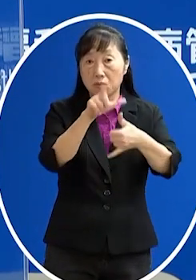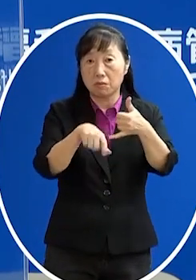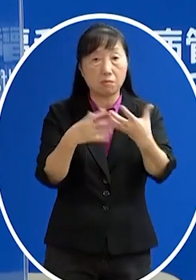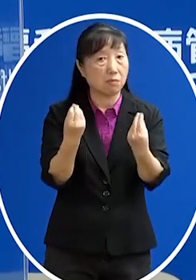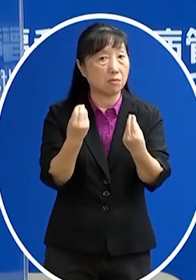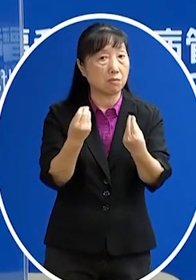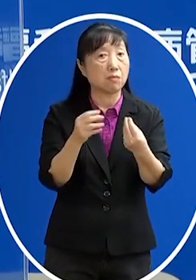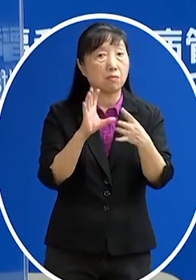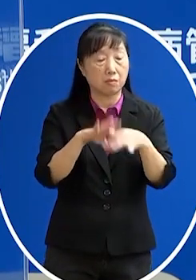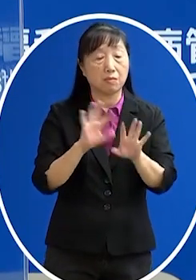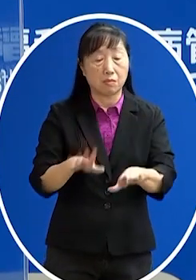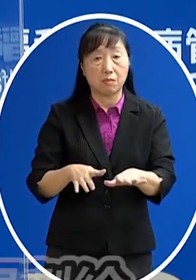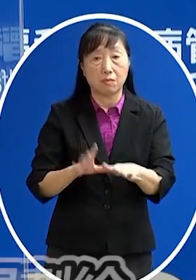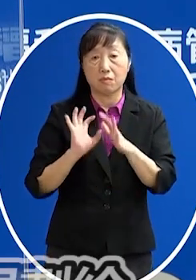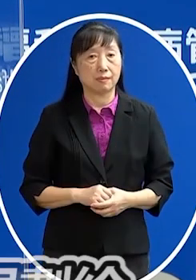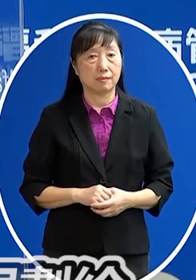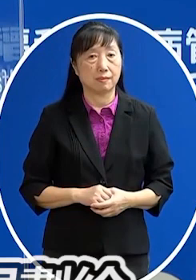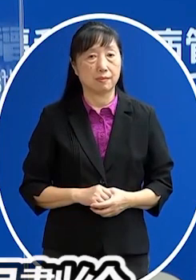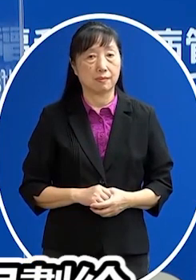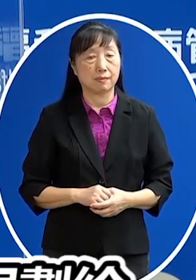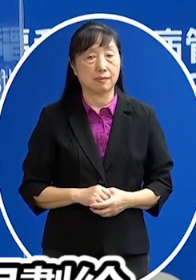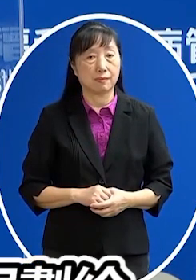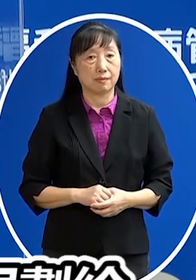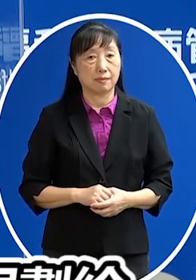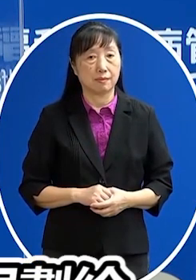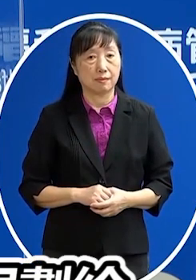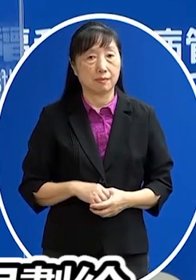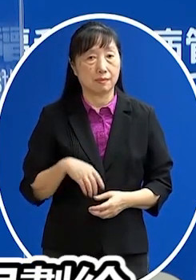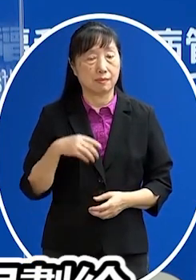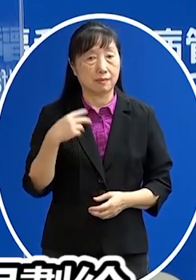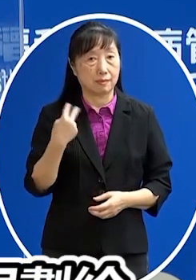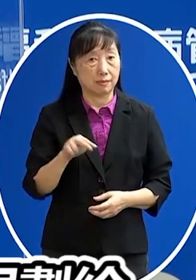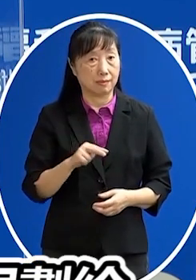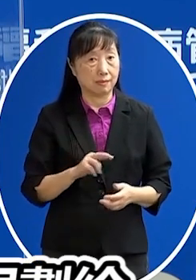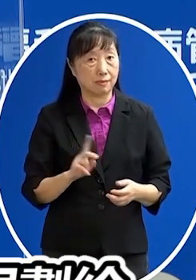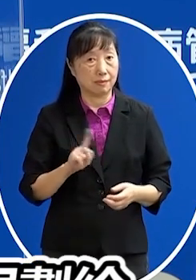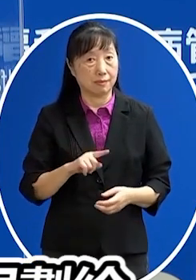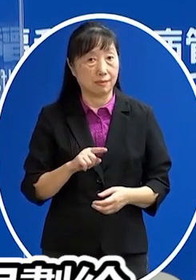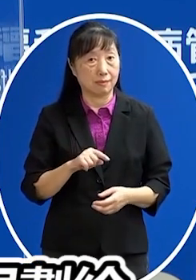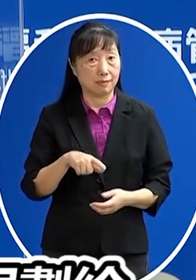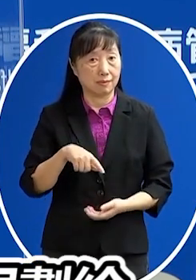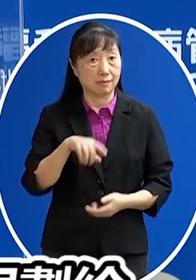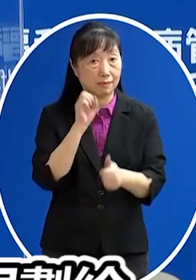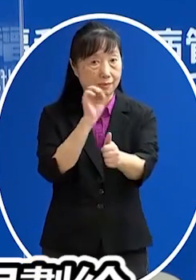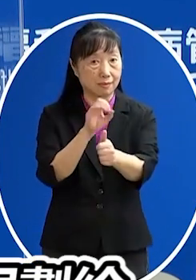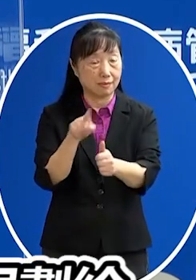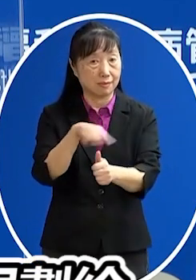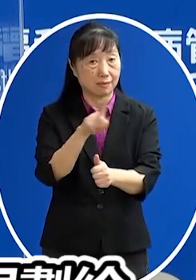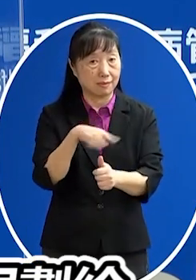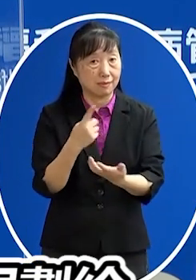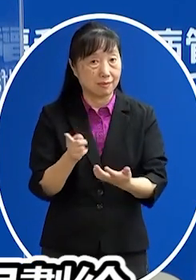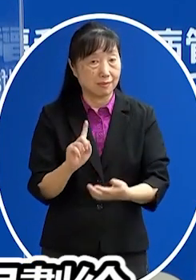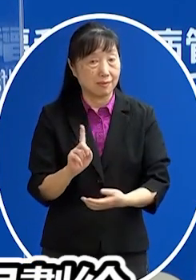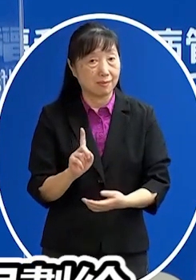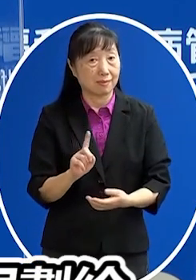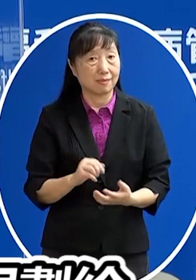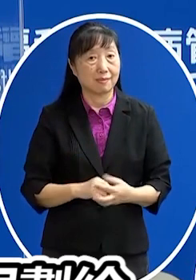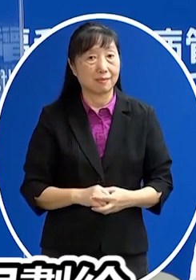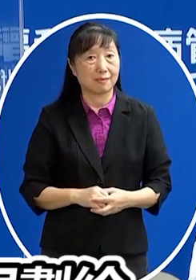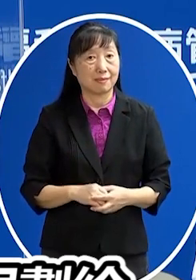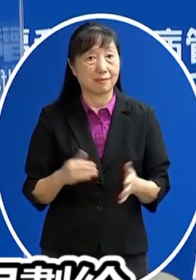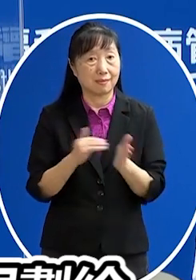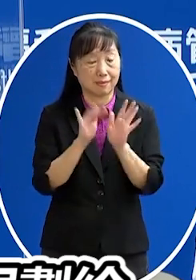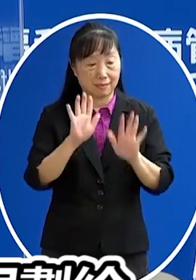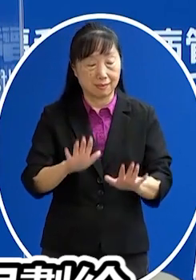也在做相关关联的疫调。那另外我们也要再提醒哈，就到目前为止哈，我们可以